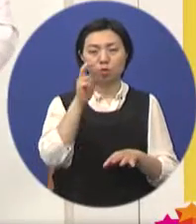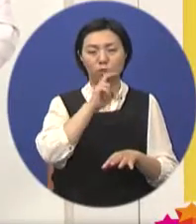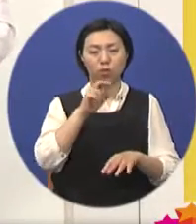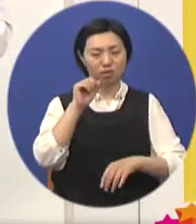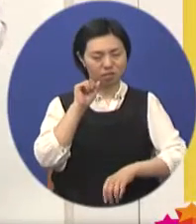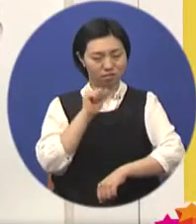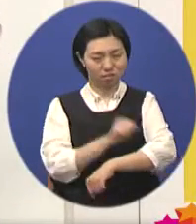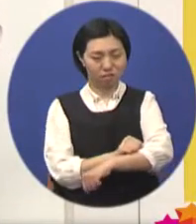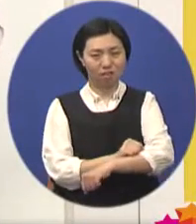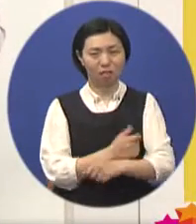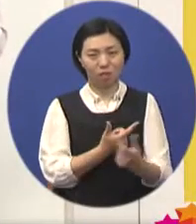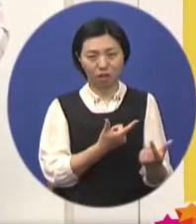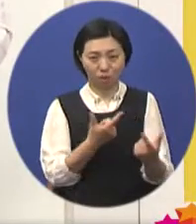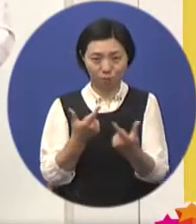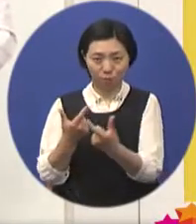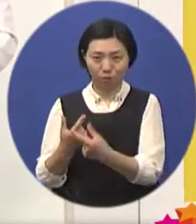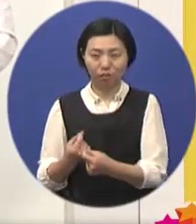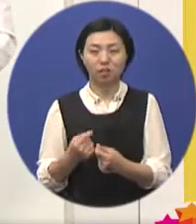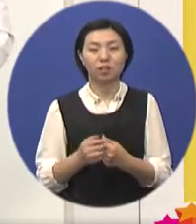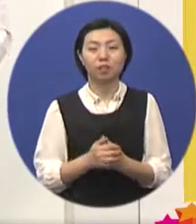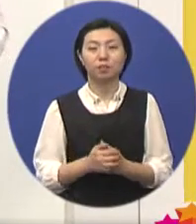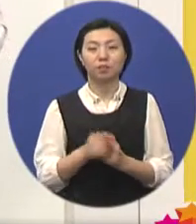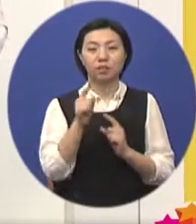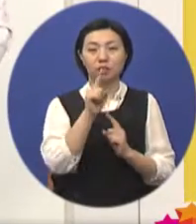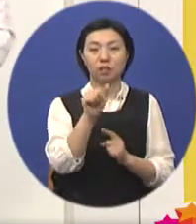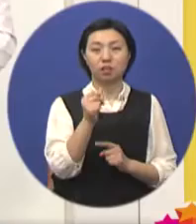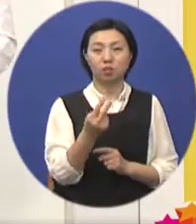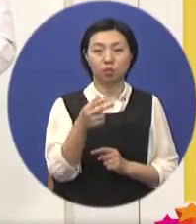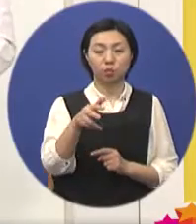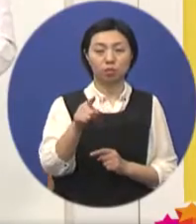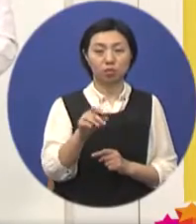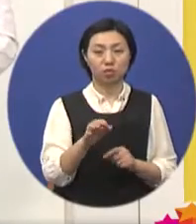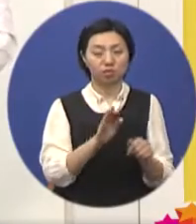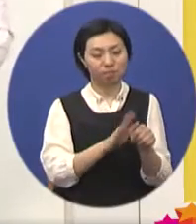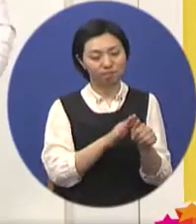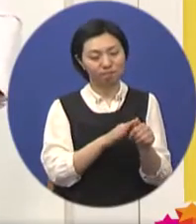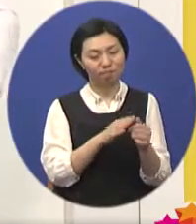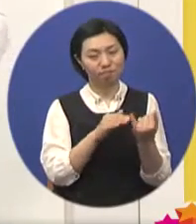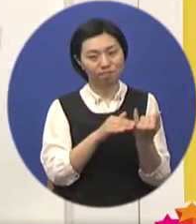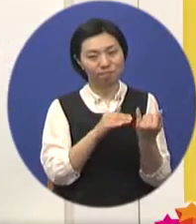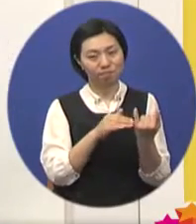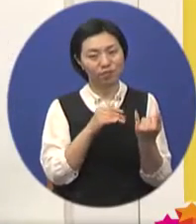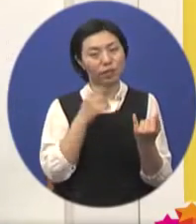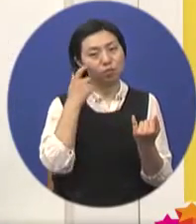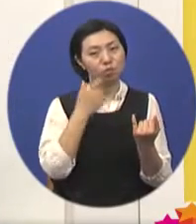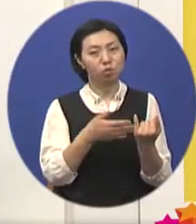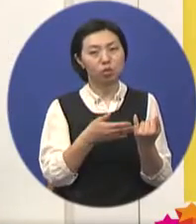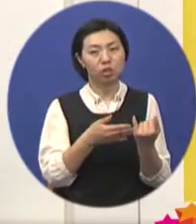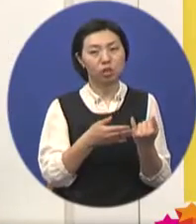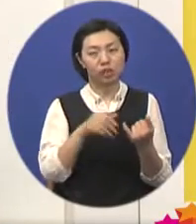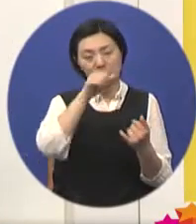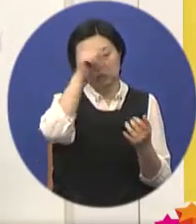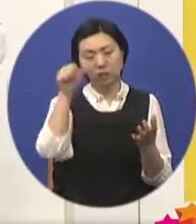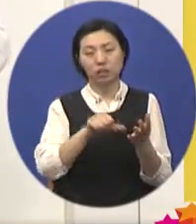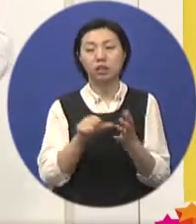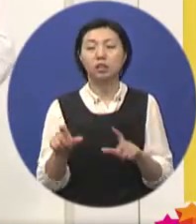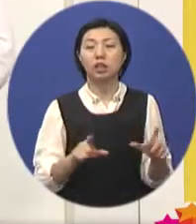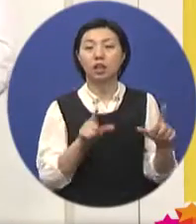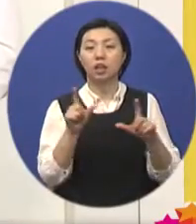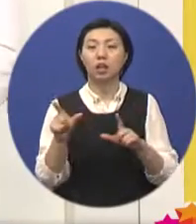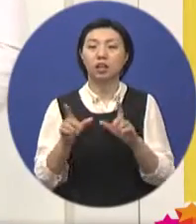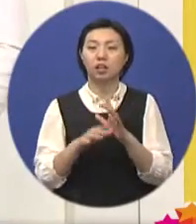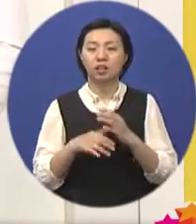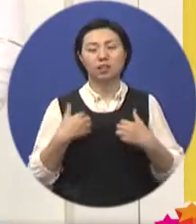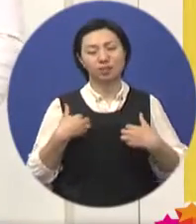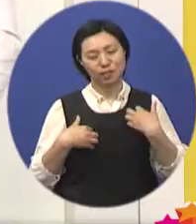이렇게 노래를 잘하시는 거예요. 네. 이효정 씨. 네. 아, 트로트 천사 이효정 씨. 우리가 인생을 살면서요. 네. 네.